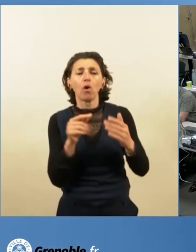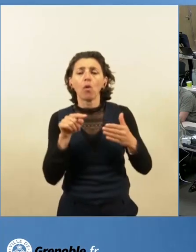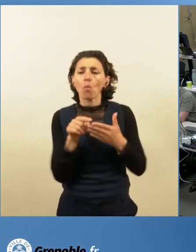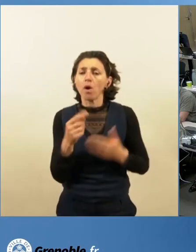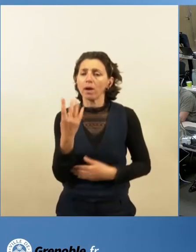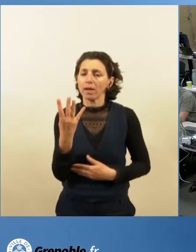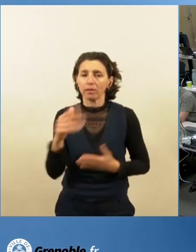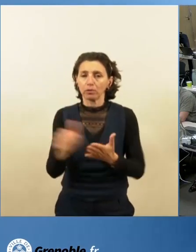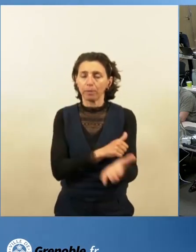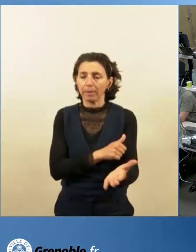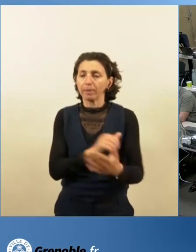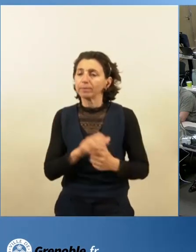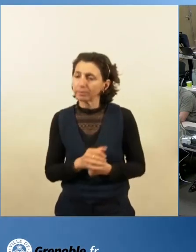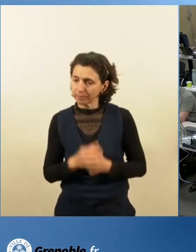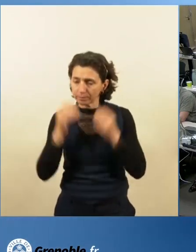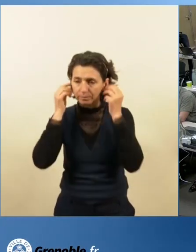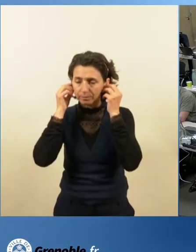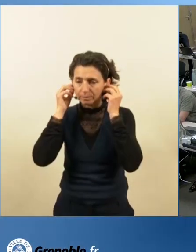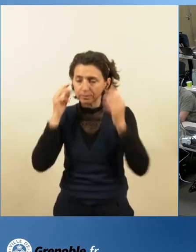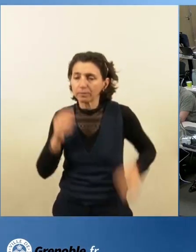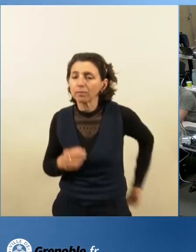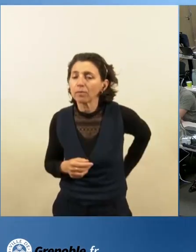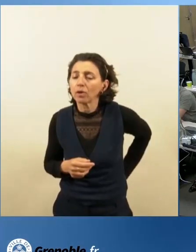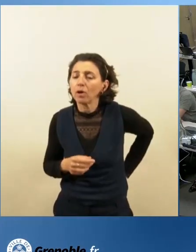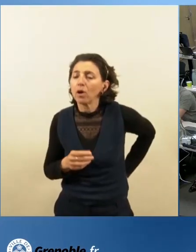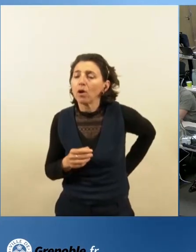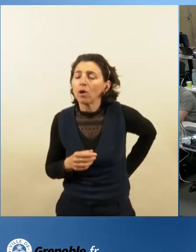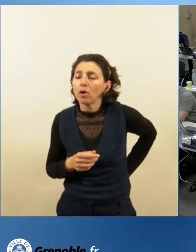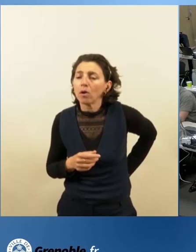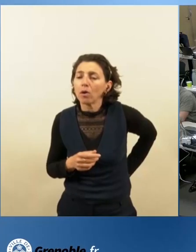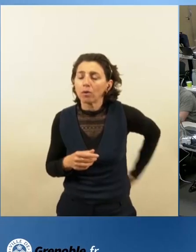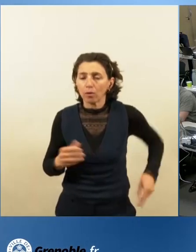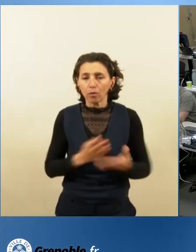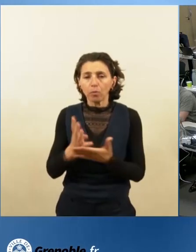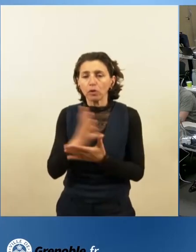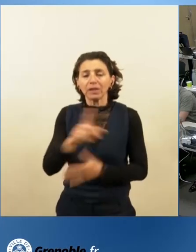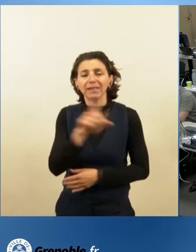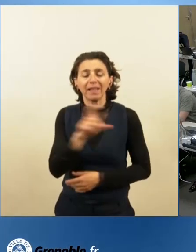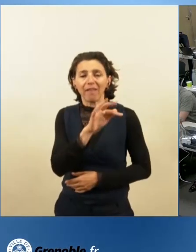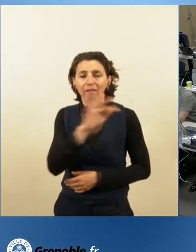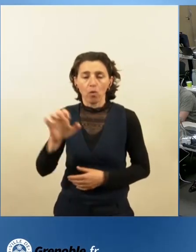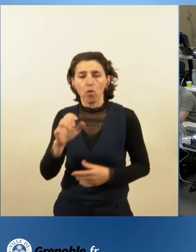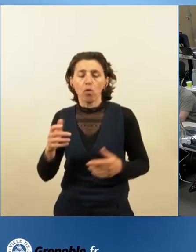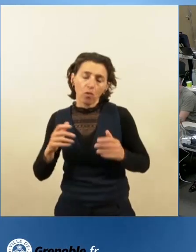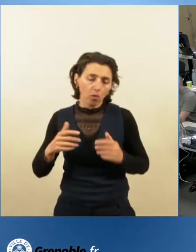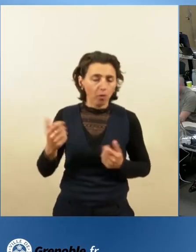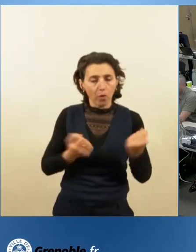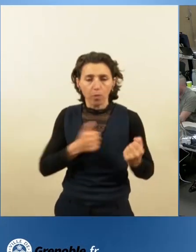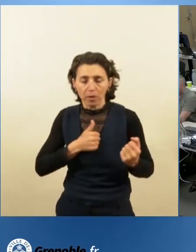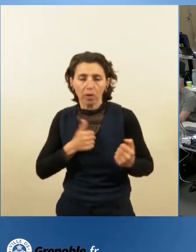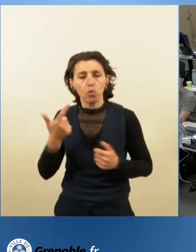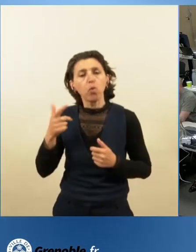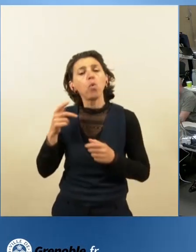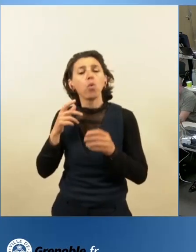ville-la-ville de Grenoble sur le projet d'arrêté ZF mobilité voiture particulière et de roues et de remplacer par rendre un avis